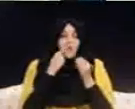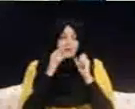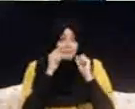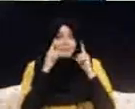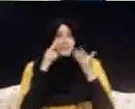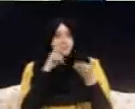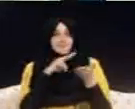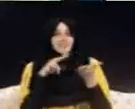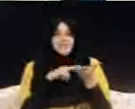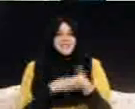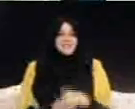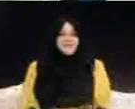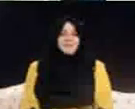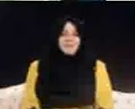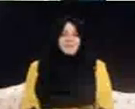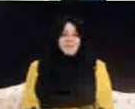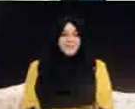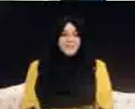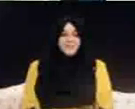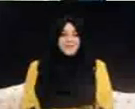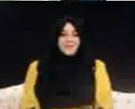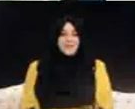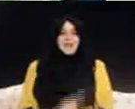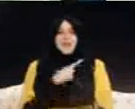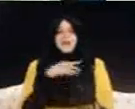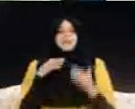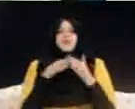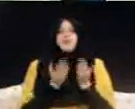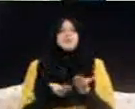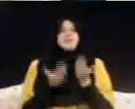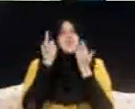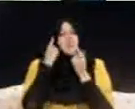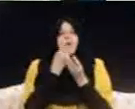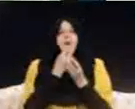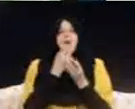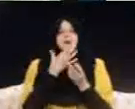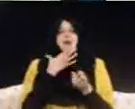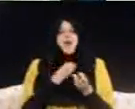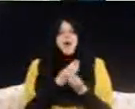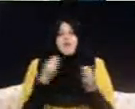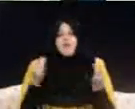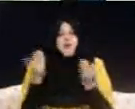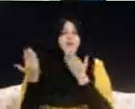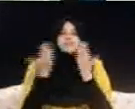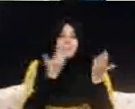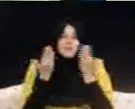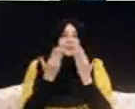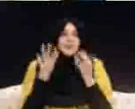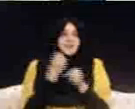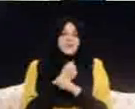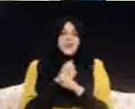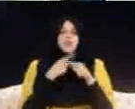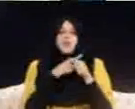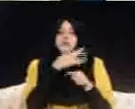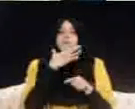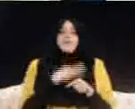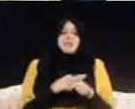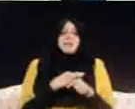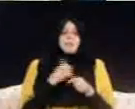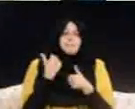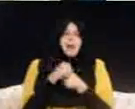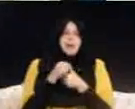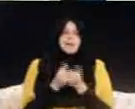شاء الله دعوا لي معاكم، وأنا بعد دعوا لي وليداتي راه في الامتحان إن شاء الله ربي ينجحهم لنا. إن شاء الله. واحد طفل وليدي راه عمري، دعوا لي ربي يشافيه إن شاء